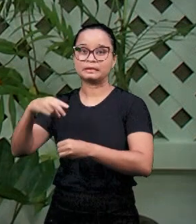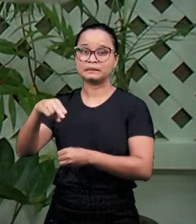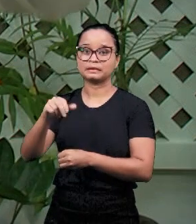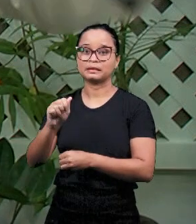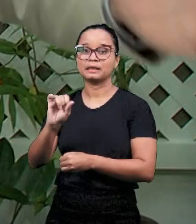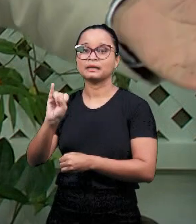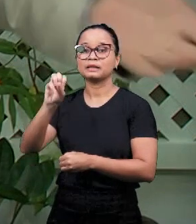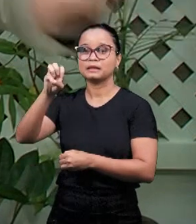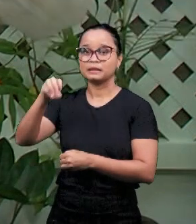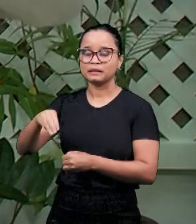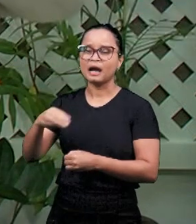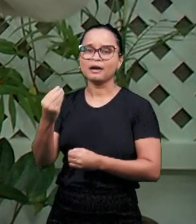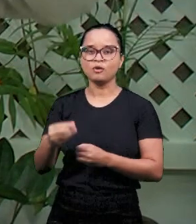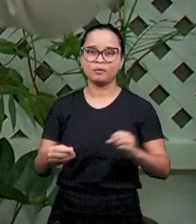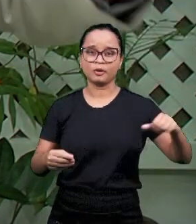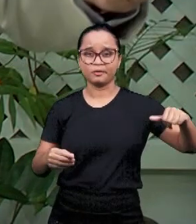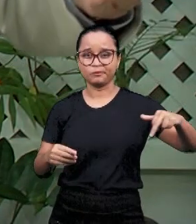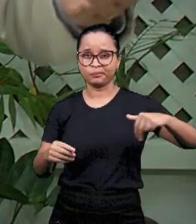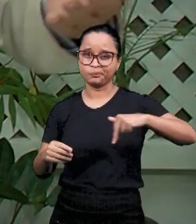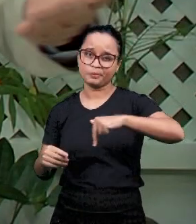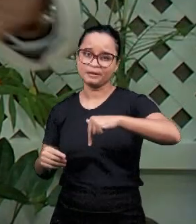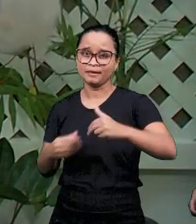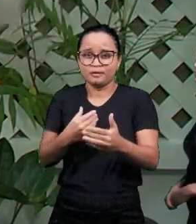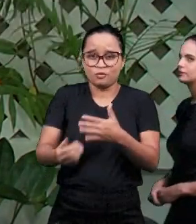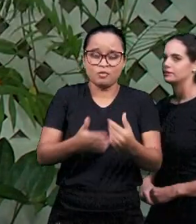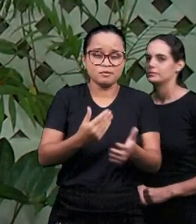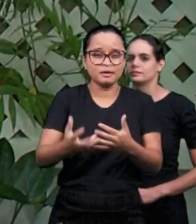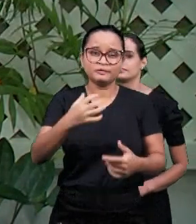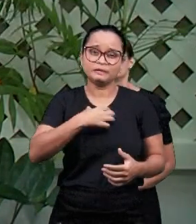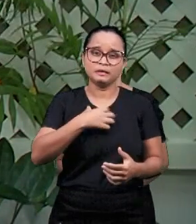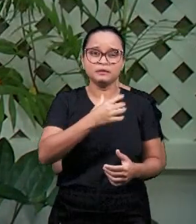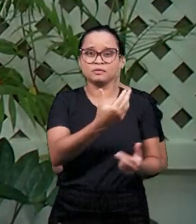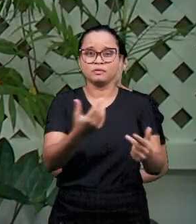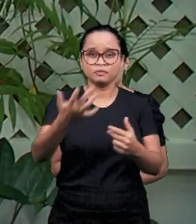a été sa marche? Donc,